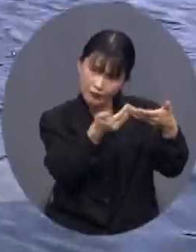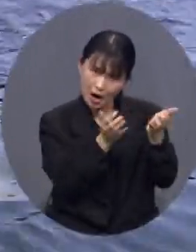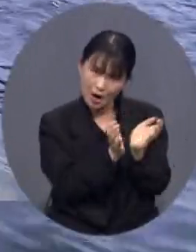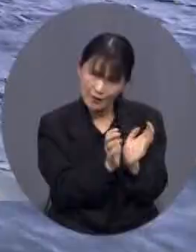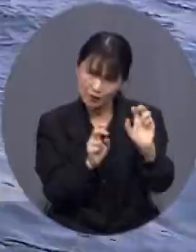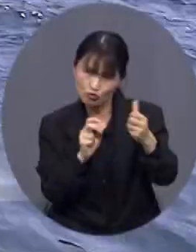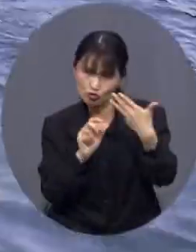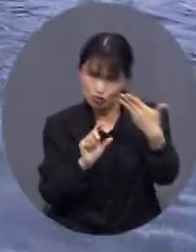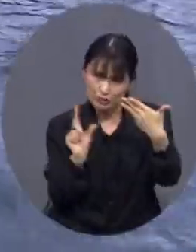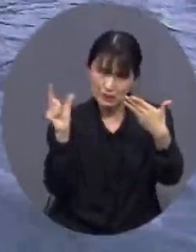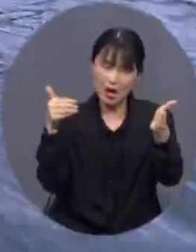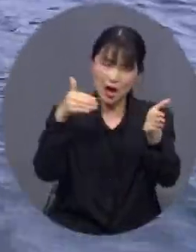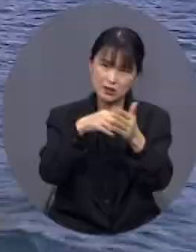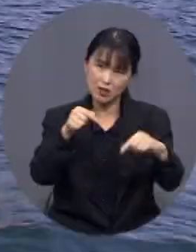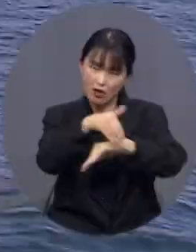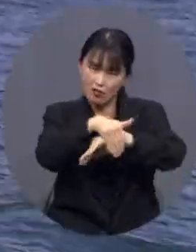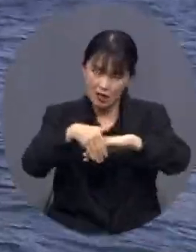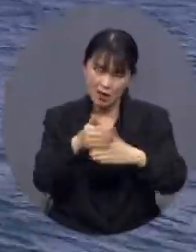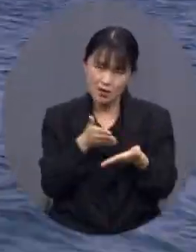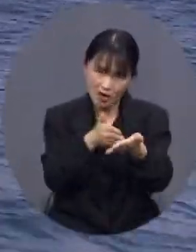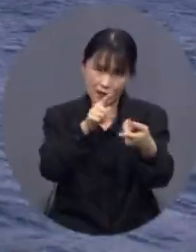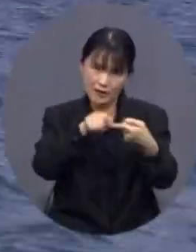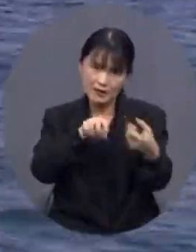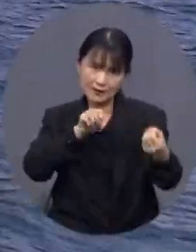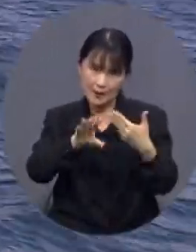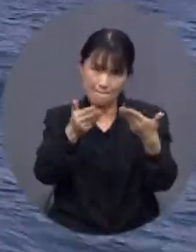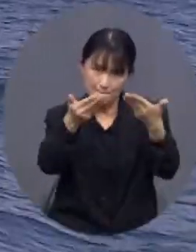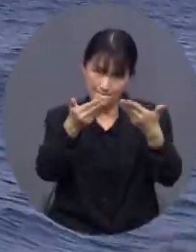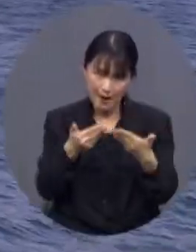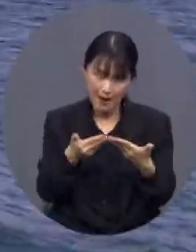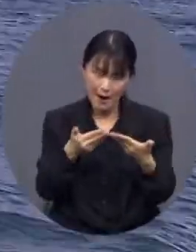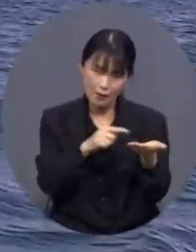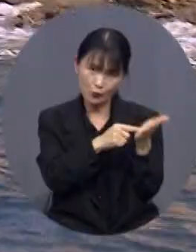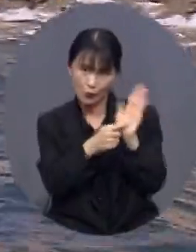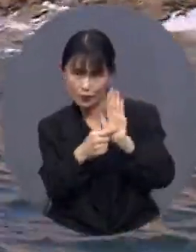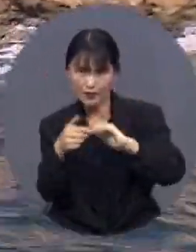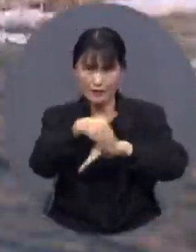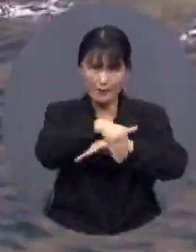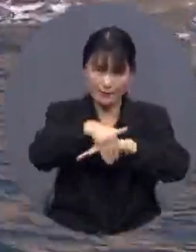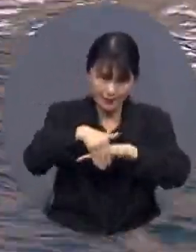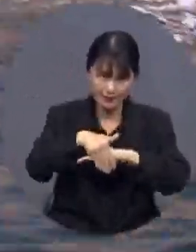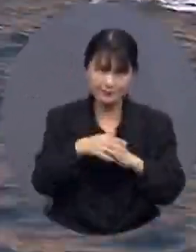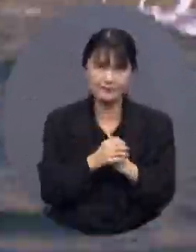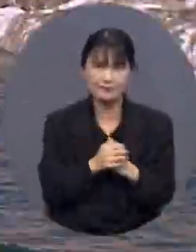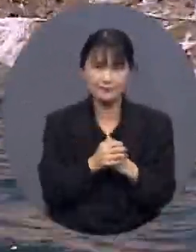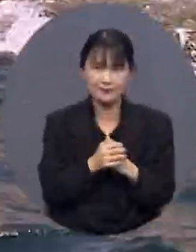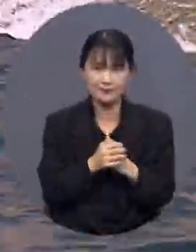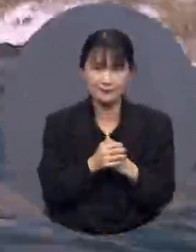29일까지 정책 제안에 대한 답변을 받아 언론에 공개할 예정입니다.